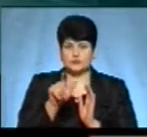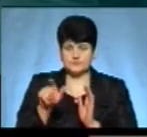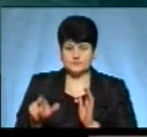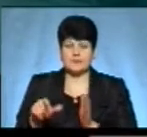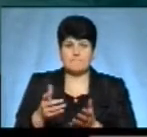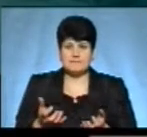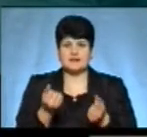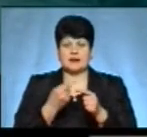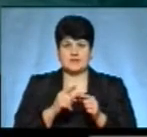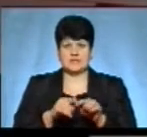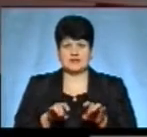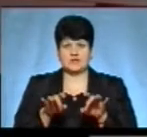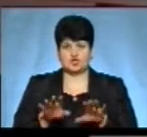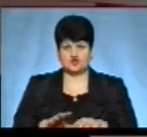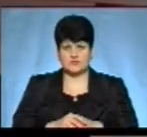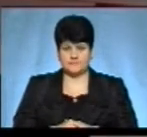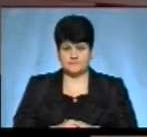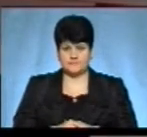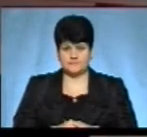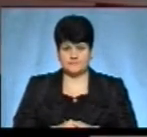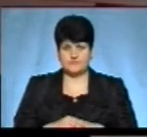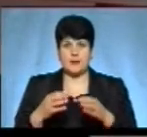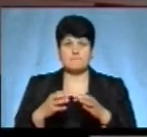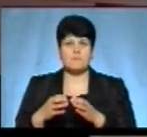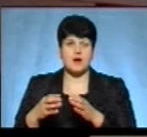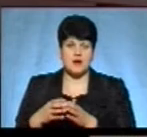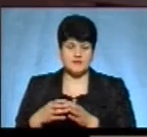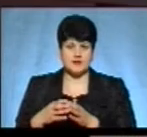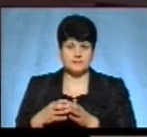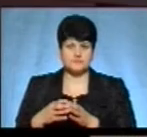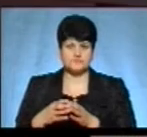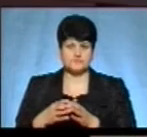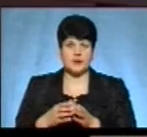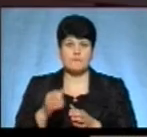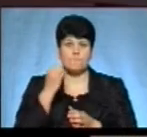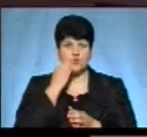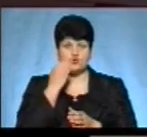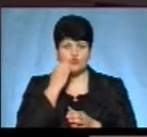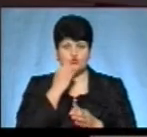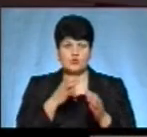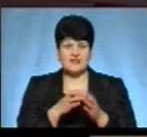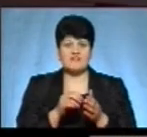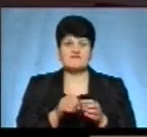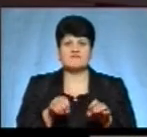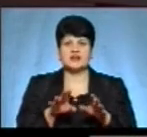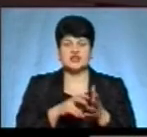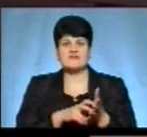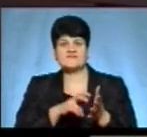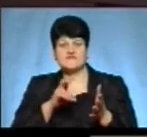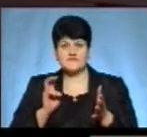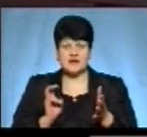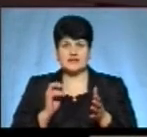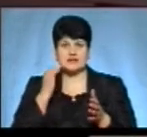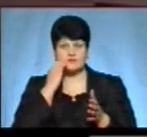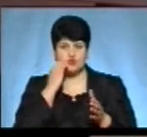це рішення. Парафія московської громади вирішила вийти з-під юрисдикції